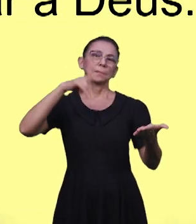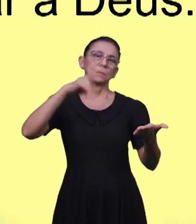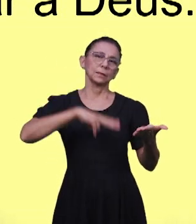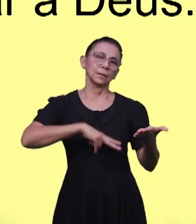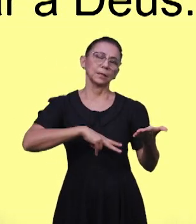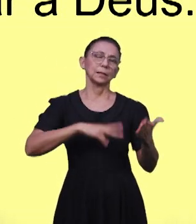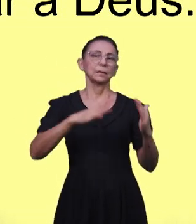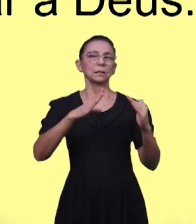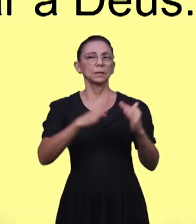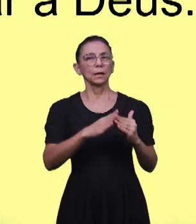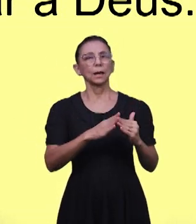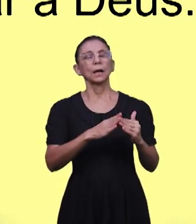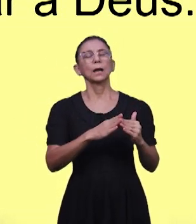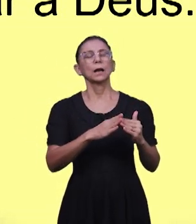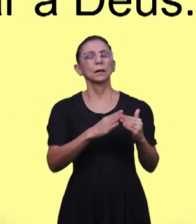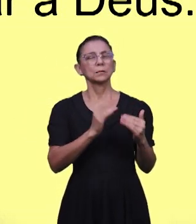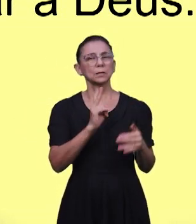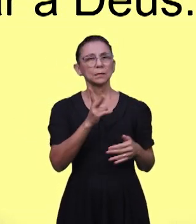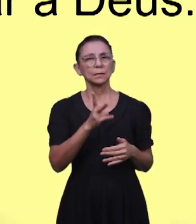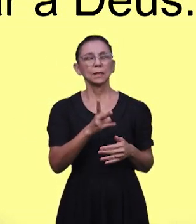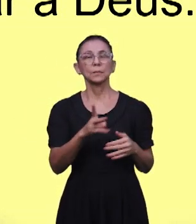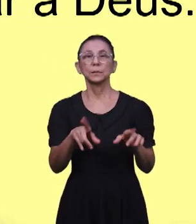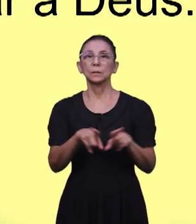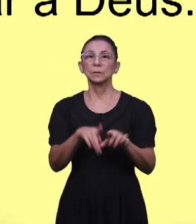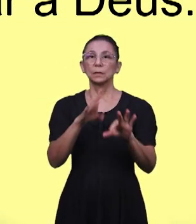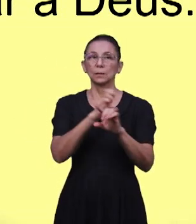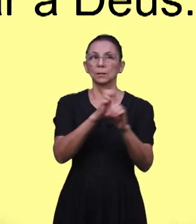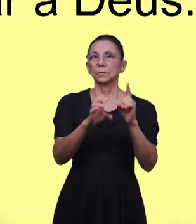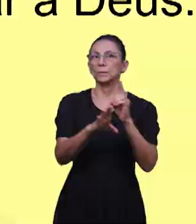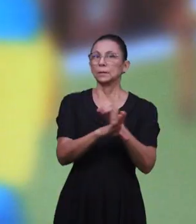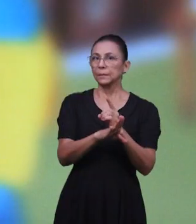en participant de l'école biblique dominicale.